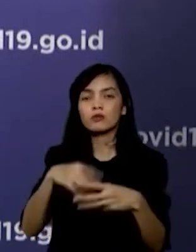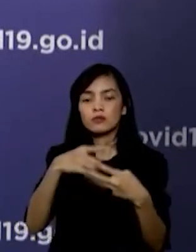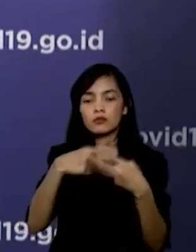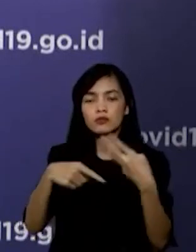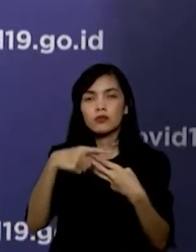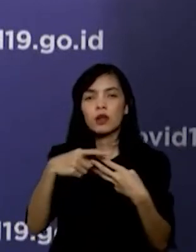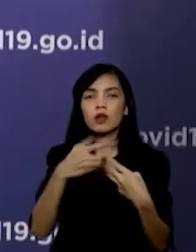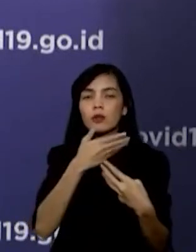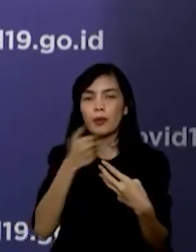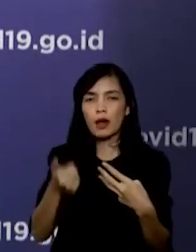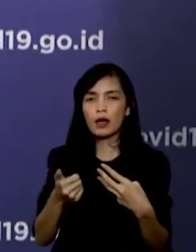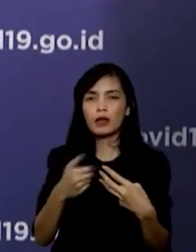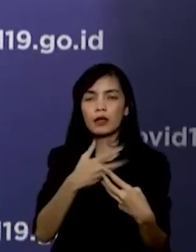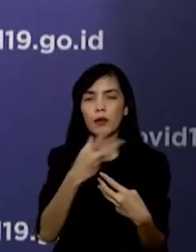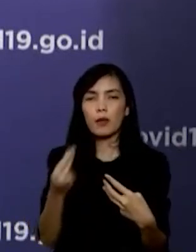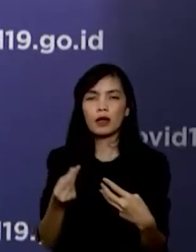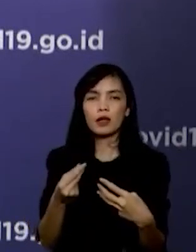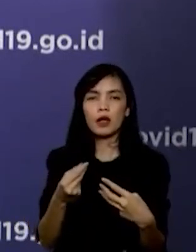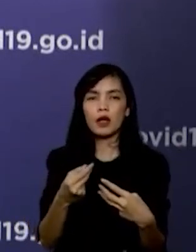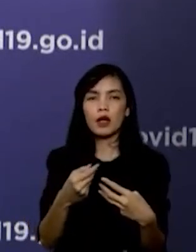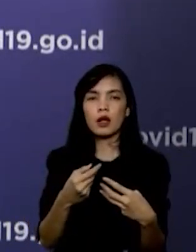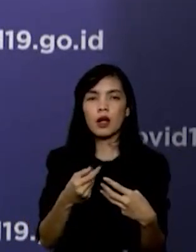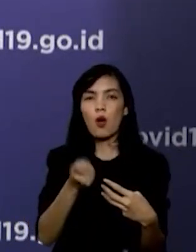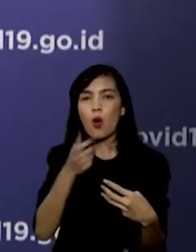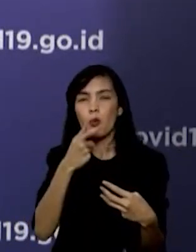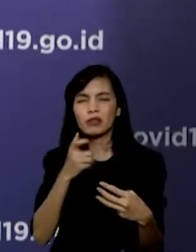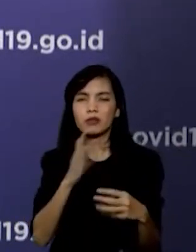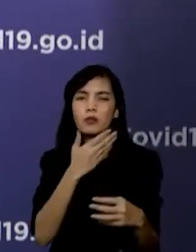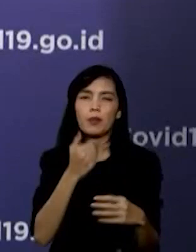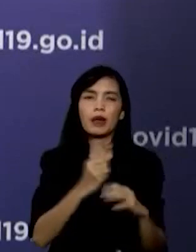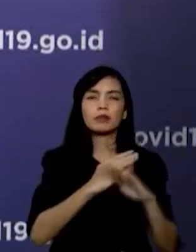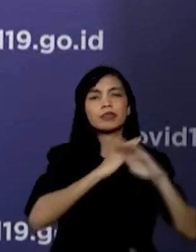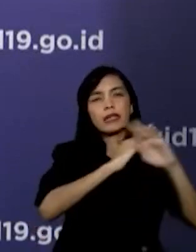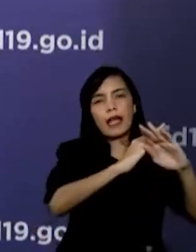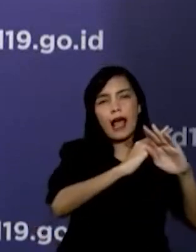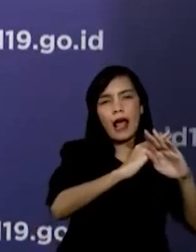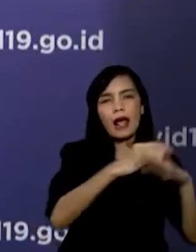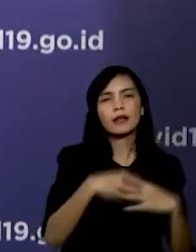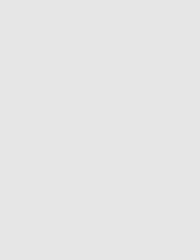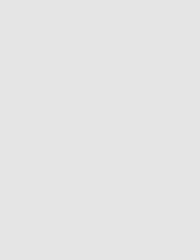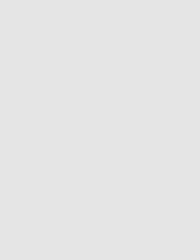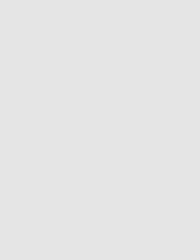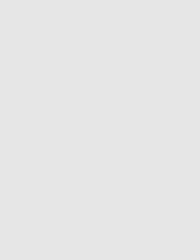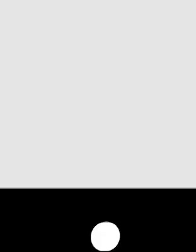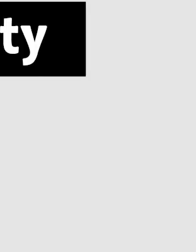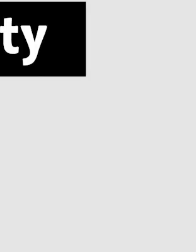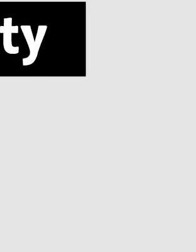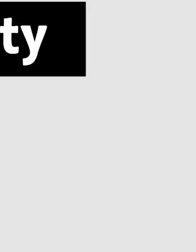karena mencegah lebih mudah, lebih baik, dan lebih murah daripada mengobati.